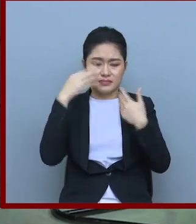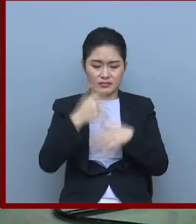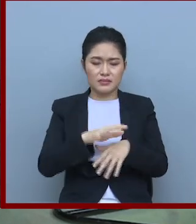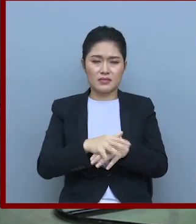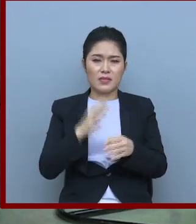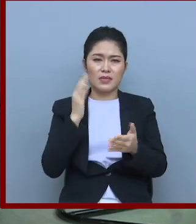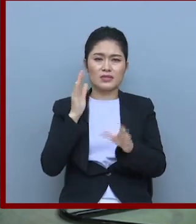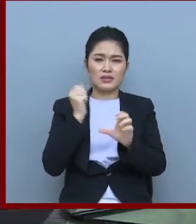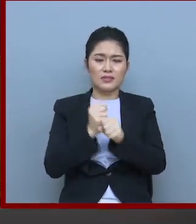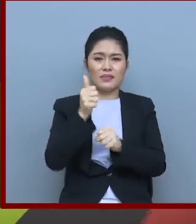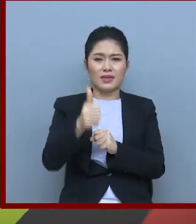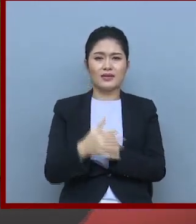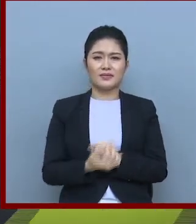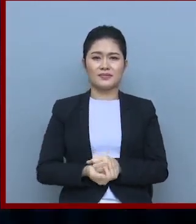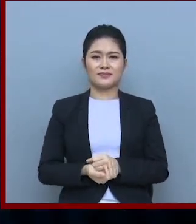MathWork กันก่อนนะครับ